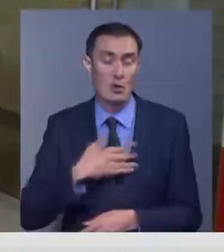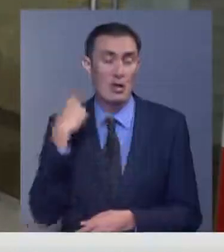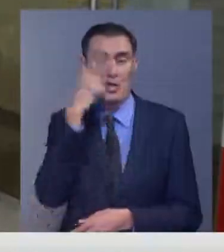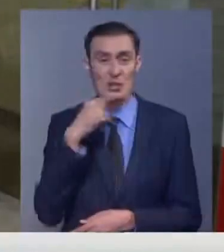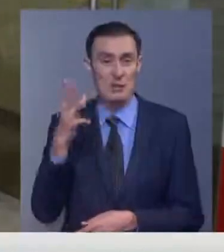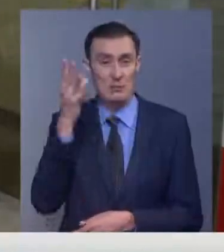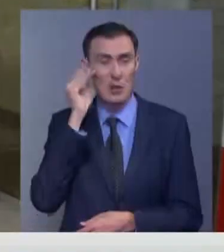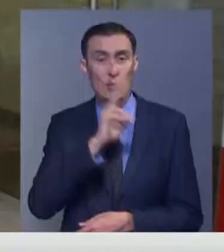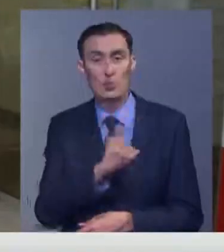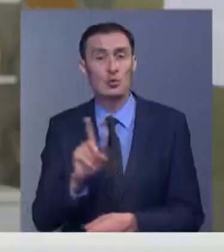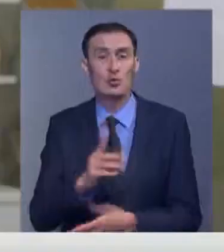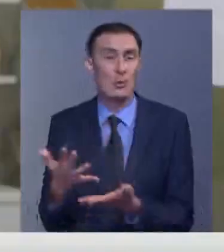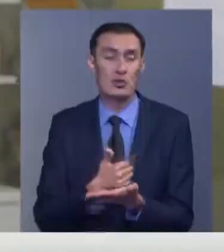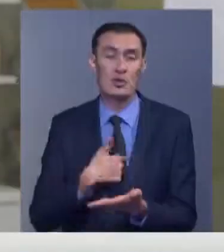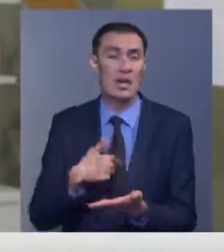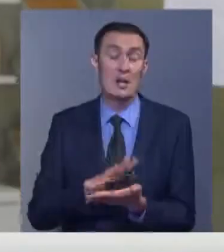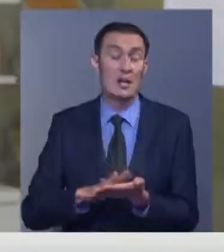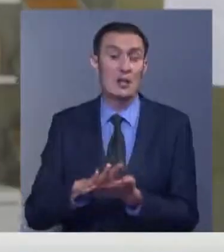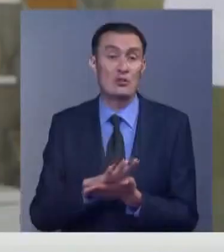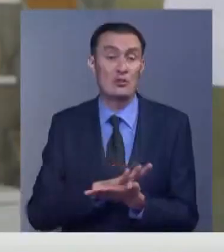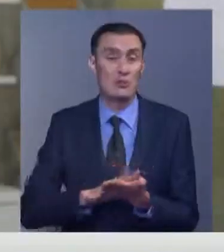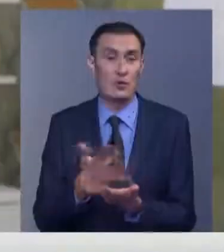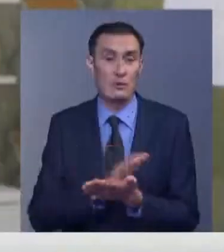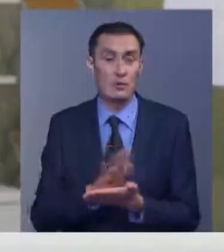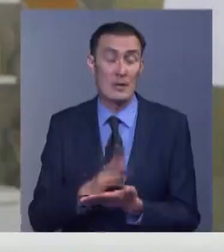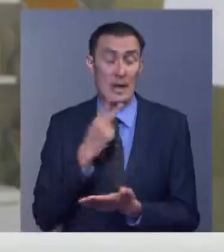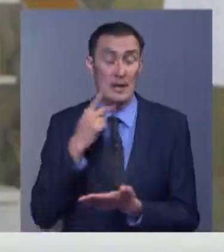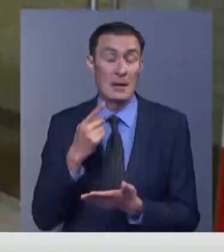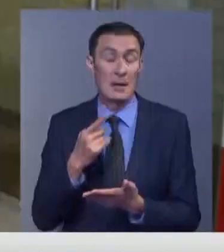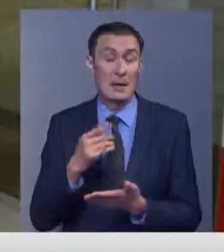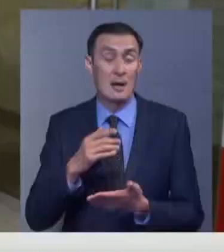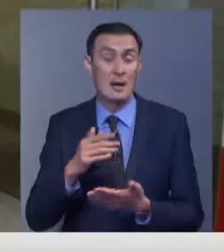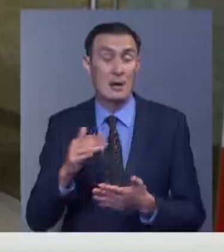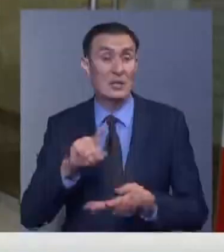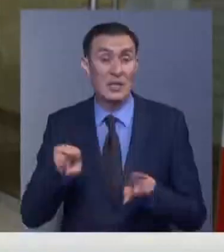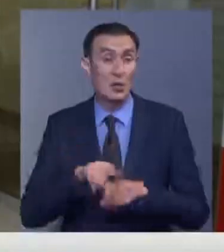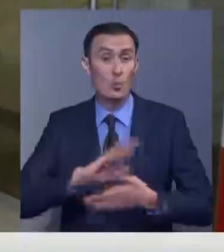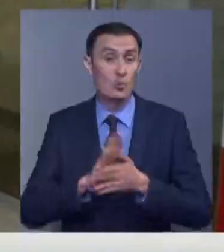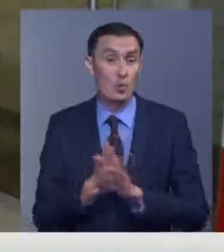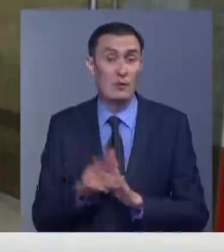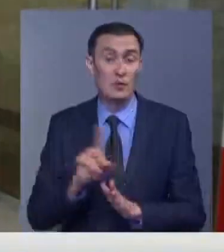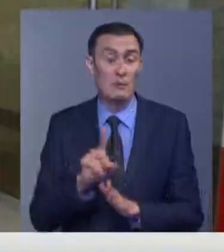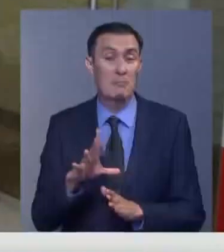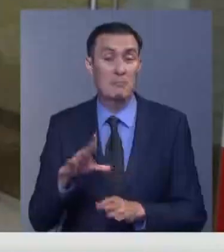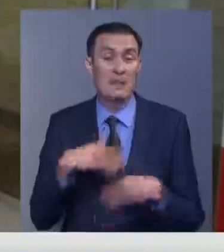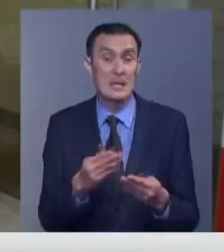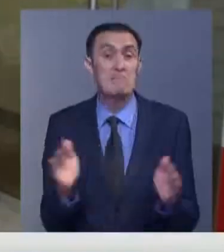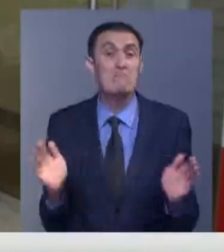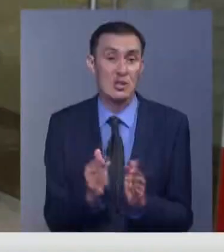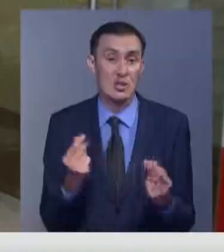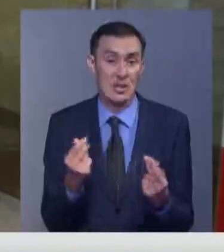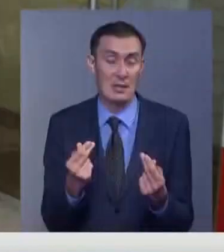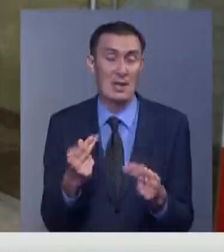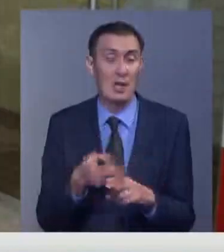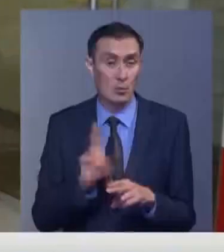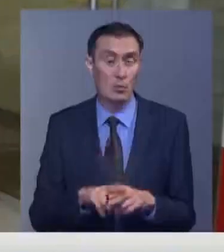и кто-то доволен. Я лично нет. Потому что я понимаю, что рамки поставлены так, чтобы дать меньше денег, естественно,